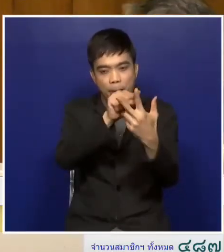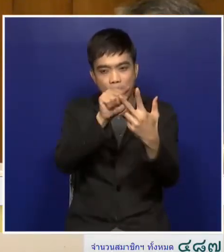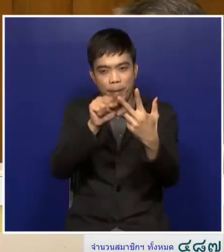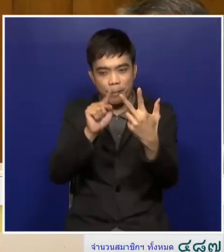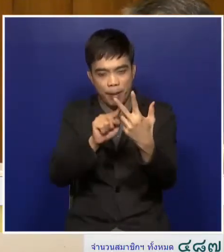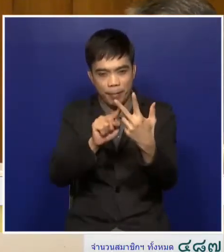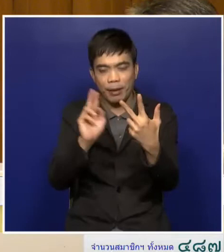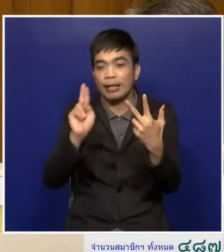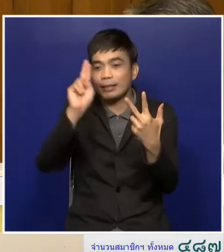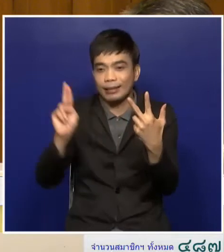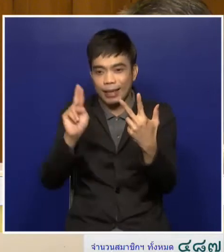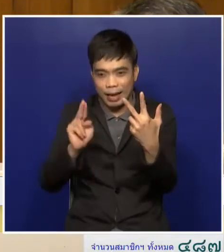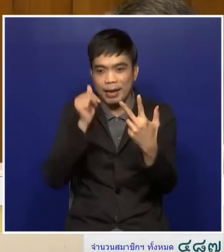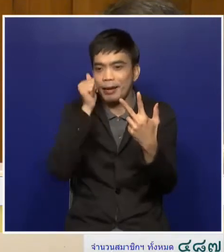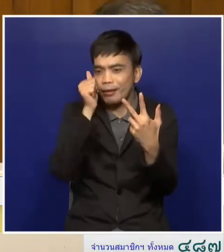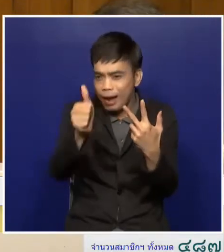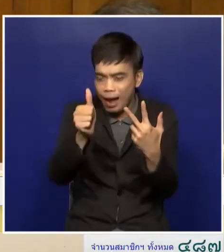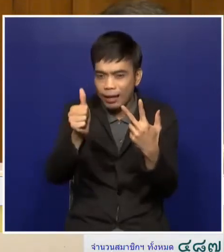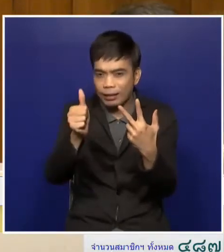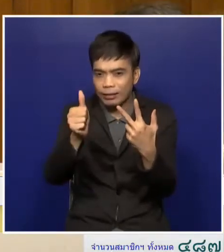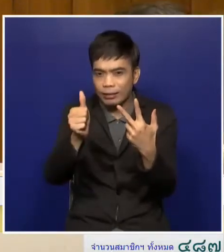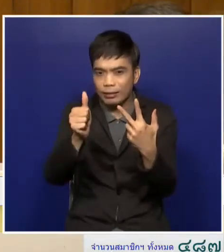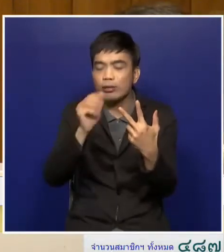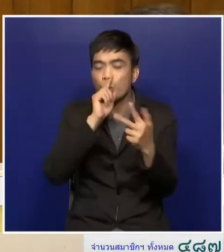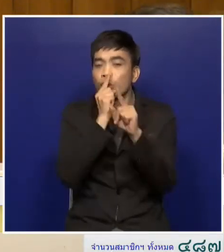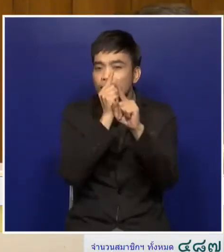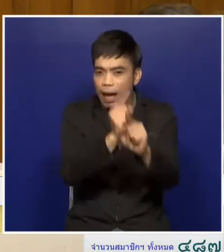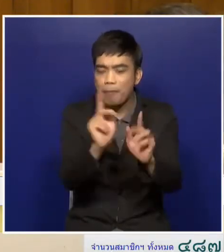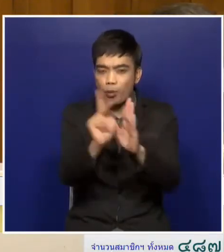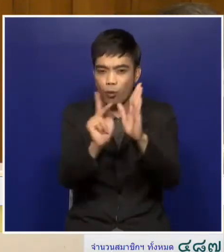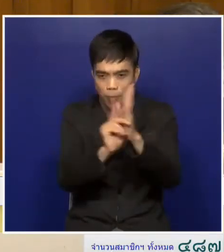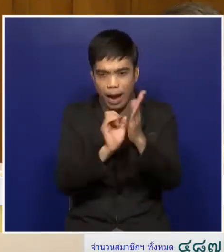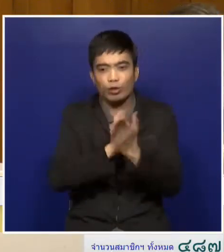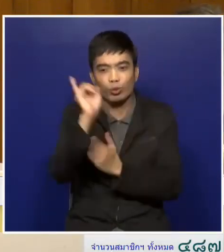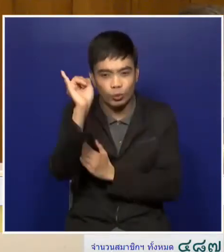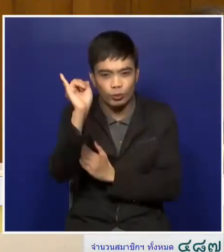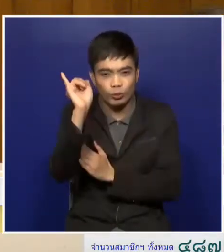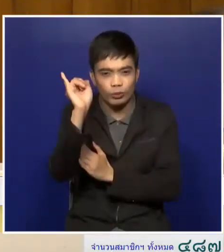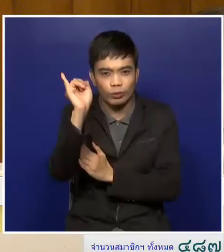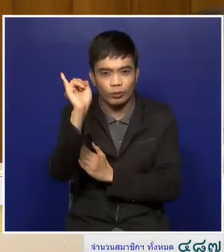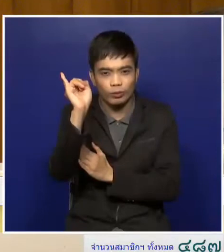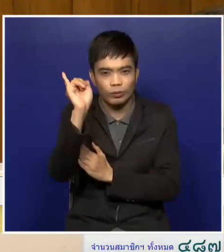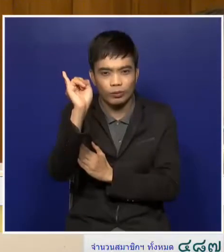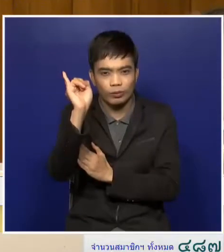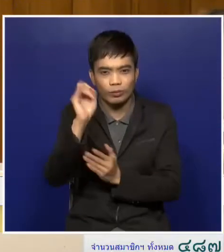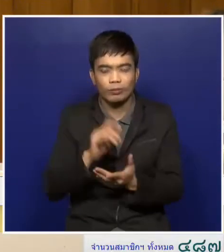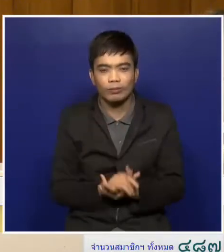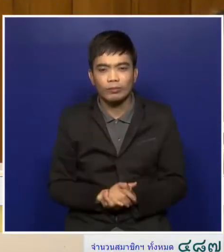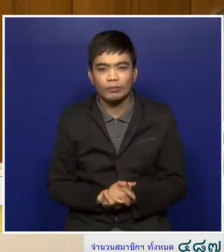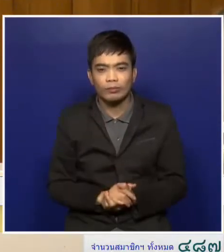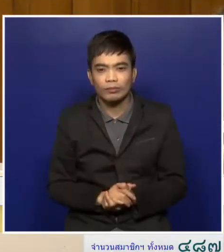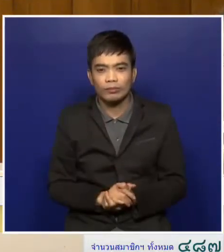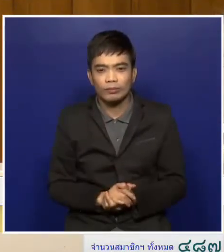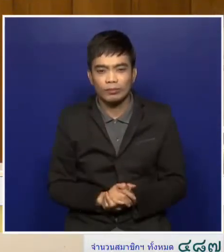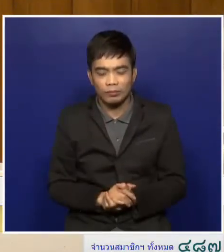้ตามที่พระรชปัญติฉบับนี้ยัให้อำนาจอยู่ซึ่ง